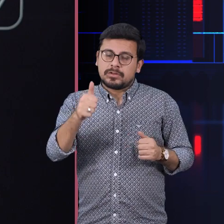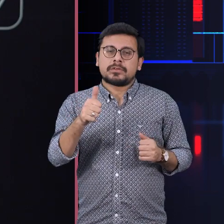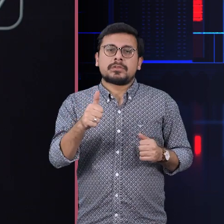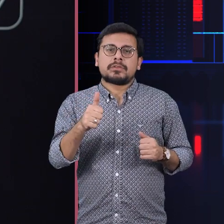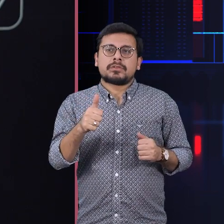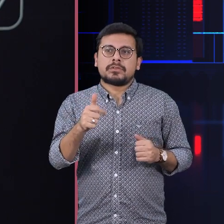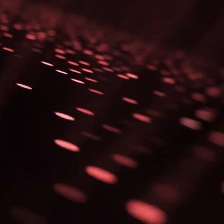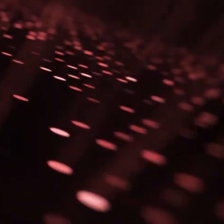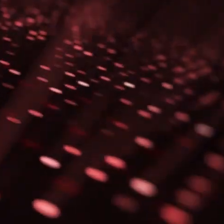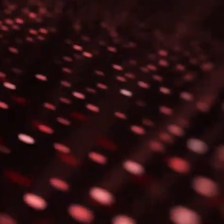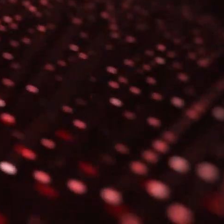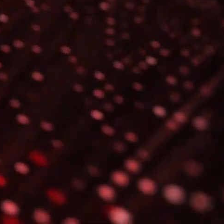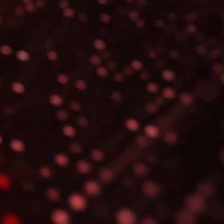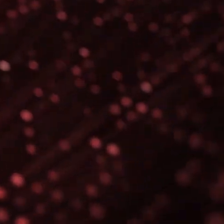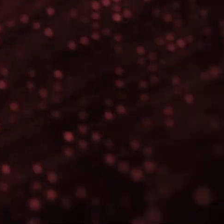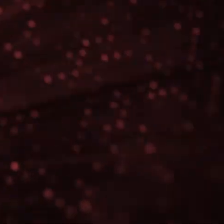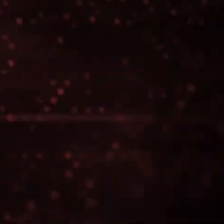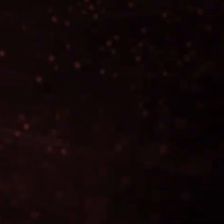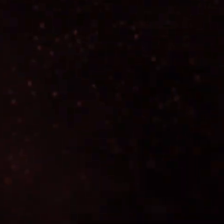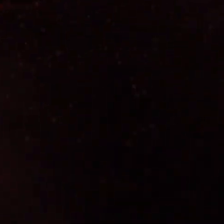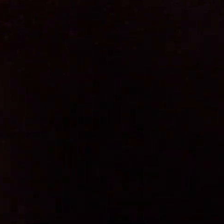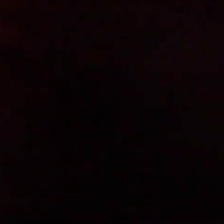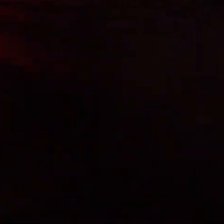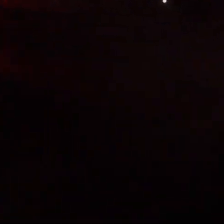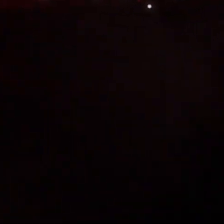دس کویسچن ایون.